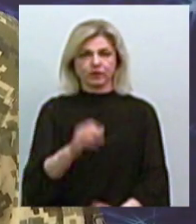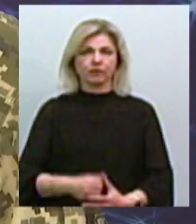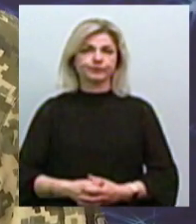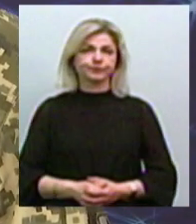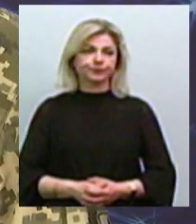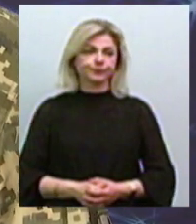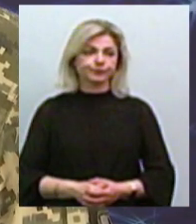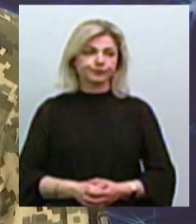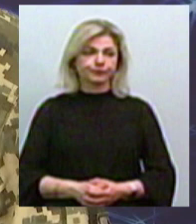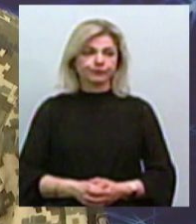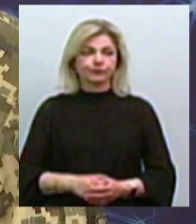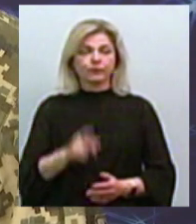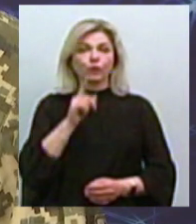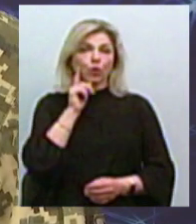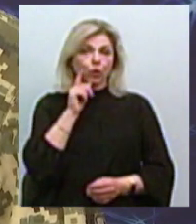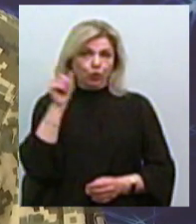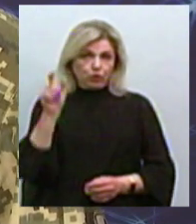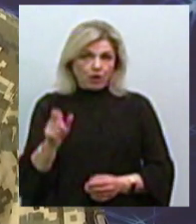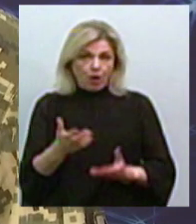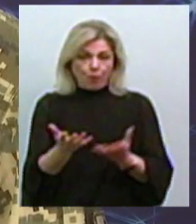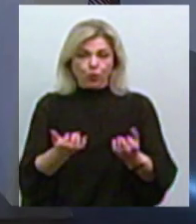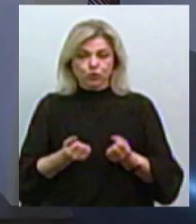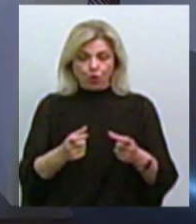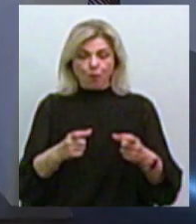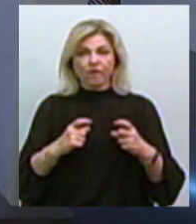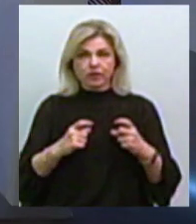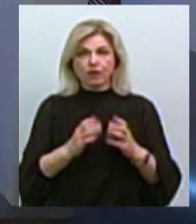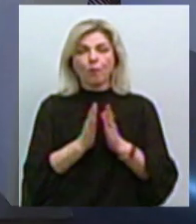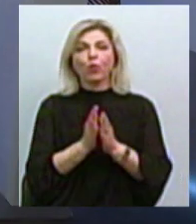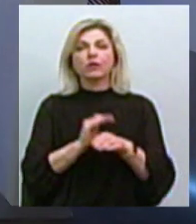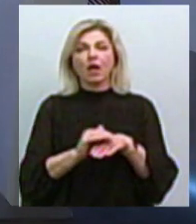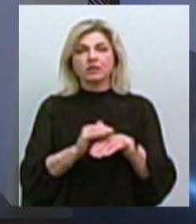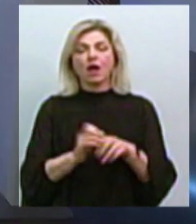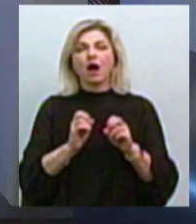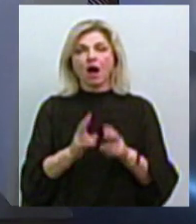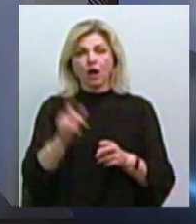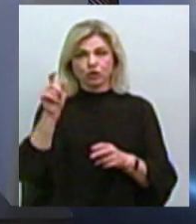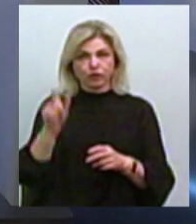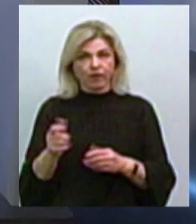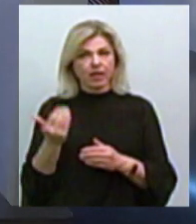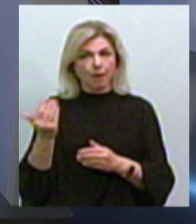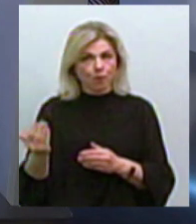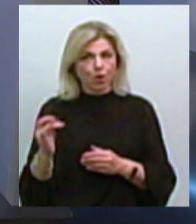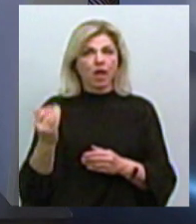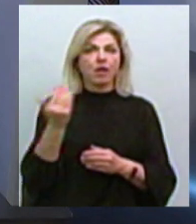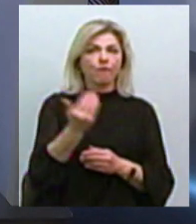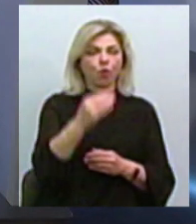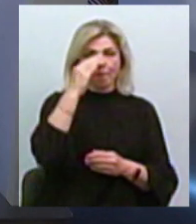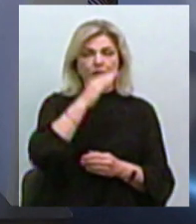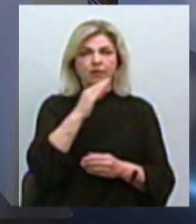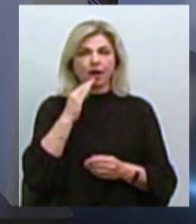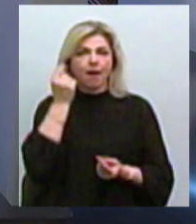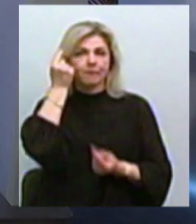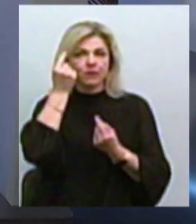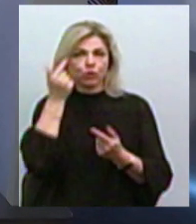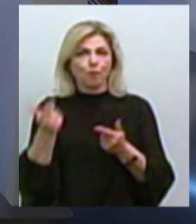Ось юнак отримав повістку. Будь ласка, Ольга, як йому та його батькам психологічно